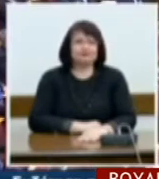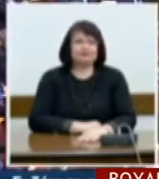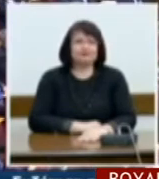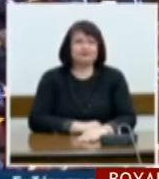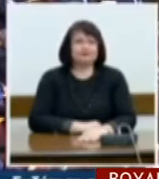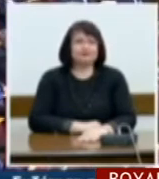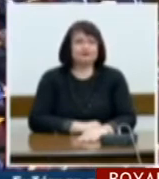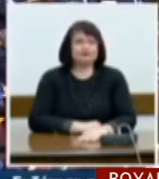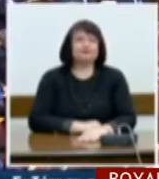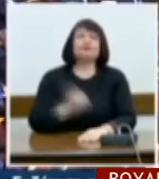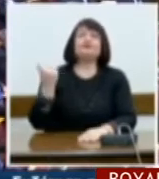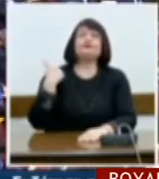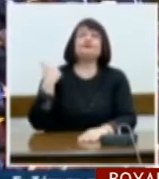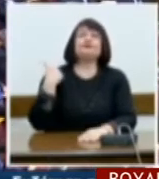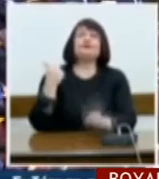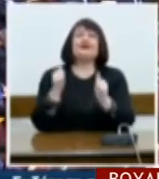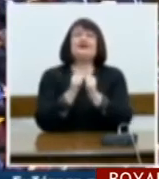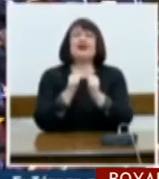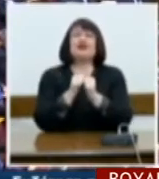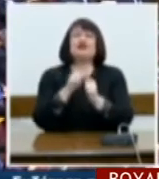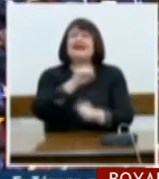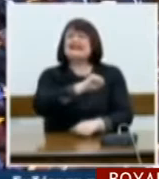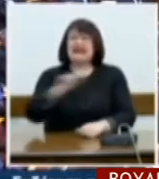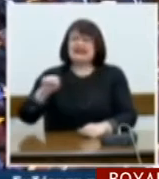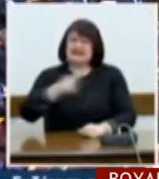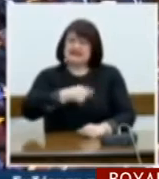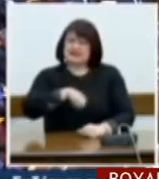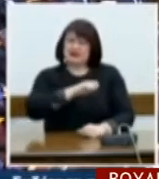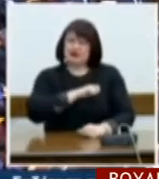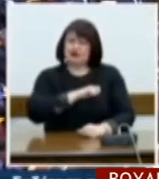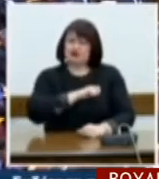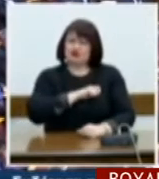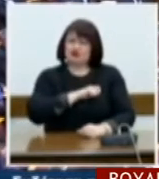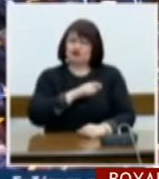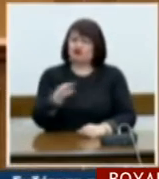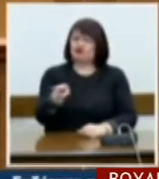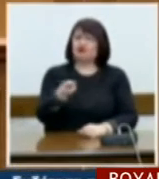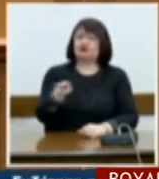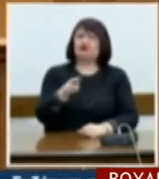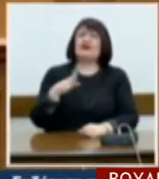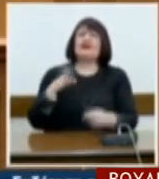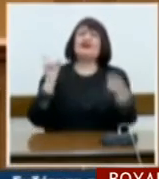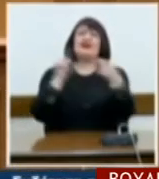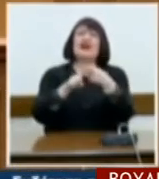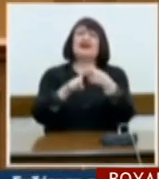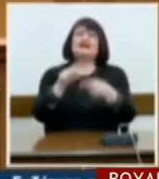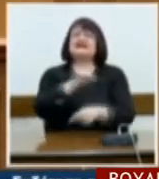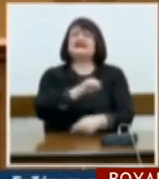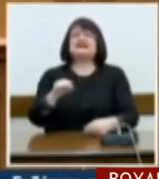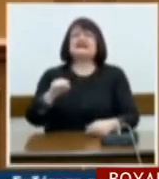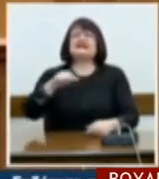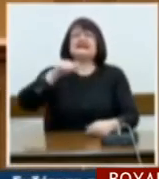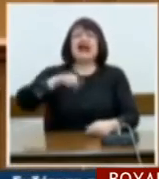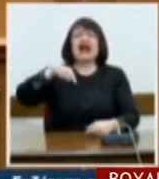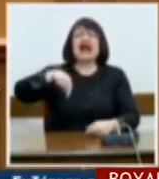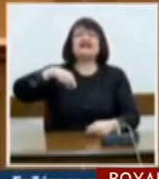Με ρωτήσατε αν είναι φίλος μου ο κύριος Σάντσες. Εξ όσων γνωρίζω, εσείς επιδιώκατε να συναντηθείτε με τον κύριο Σάντσες όταν ήταν εδώ πέρα. Στις